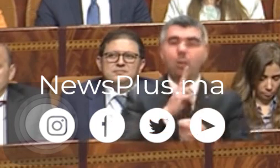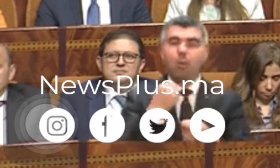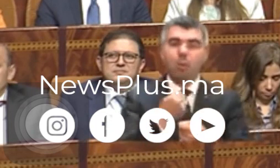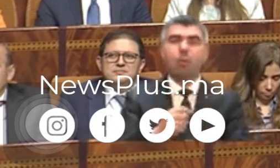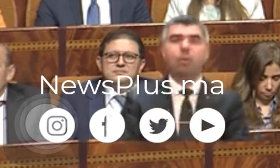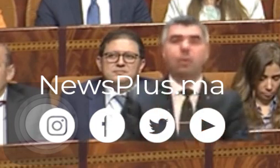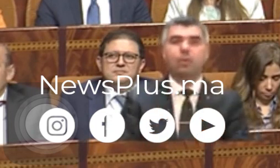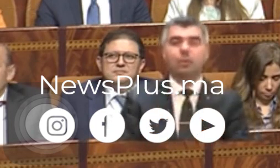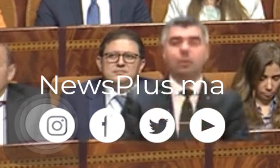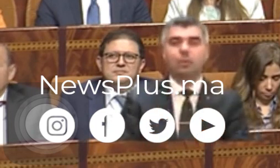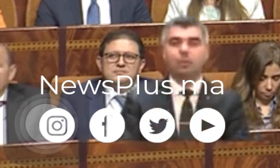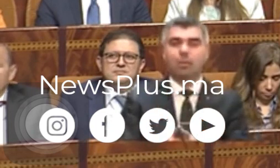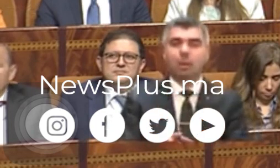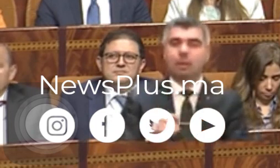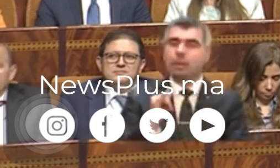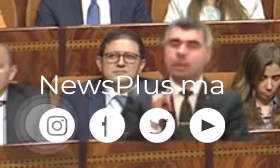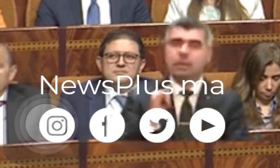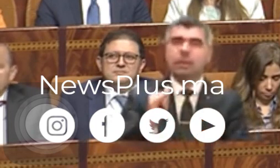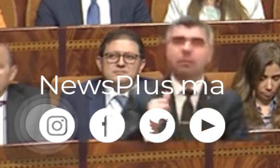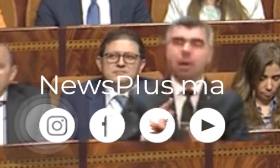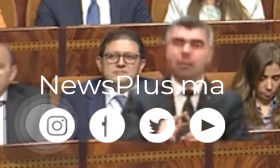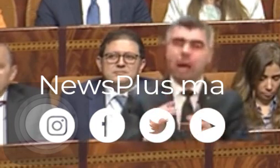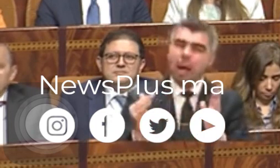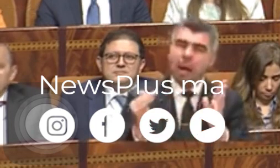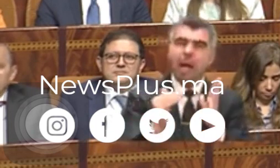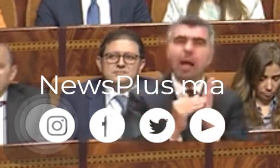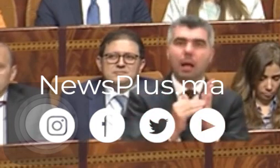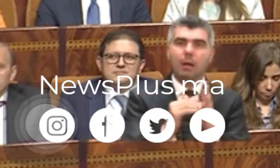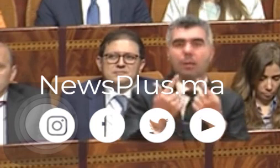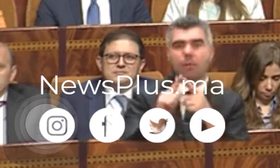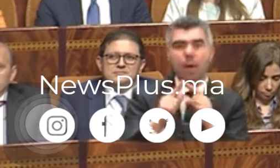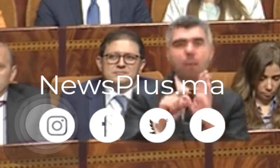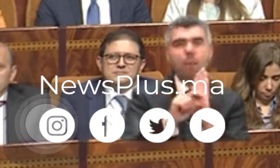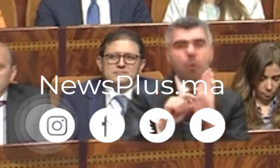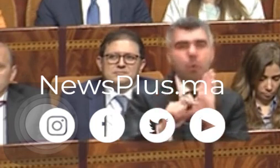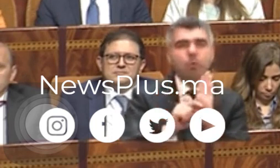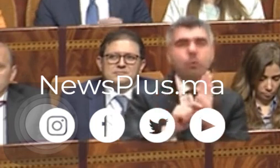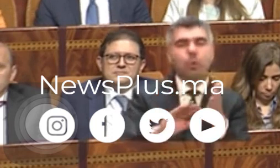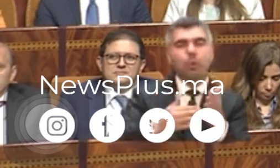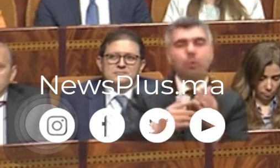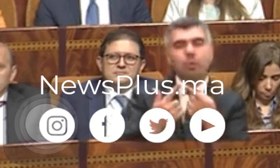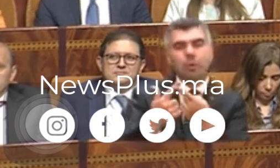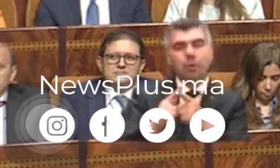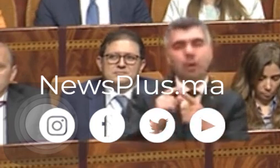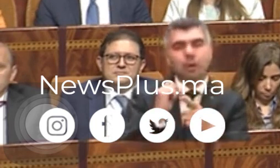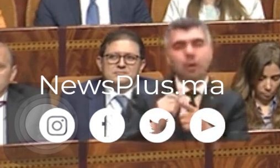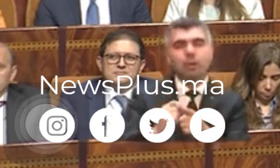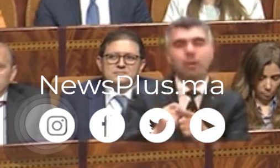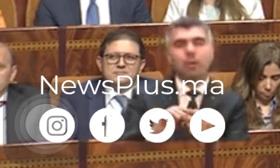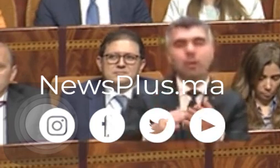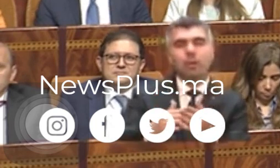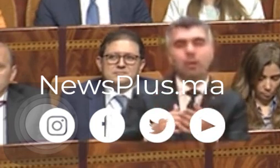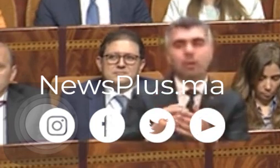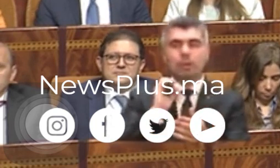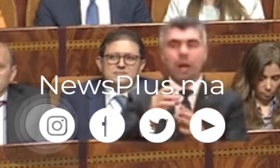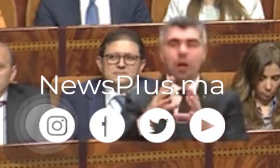الحكومة، ما من مرة، حنا دابا في نهاية الولاية التشريعية ومواضيع اللي كانت السياسة العمومية وجاء وأفاد فيها